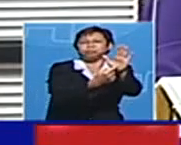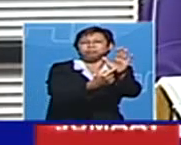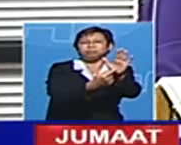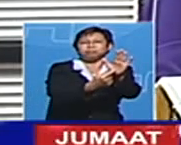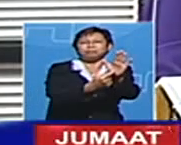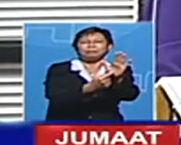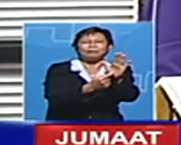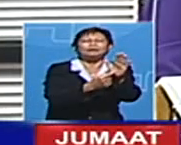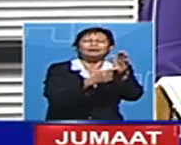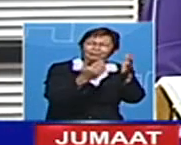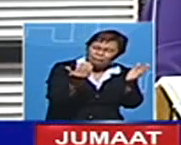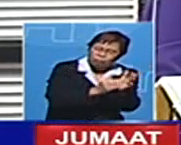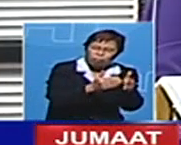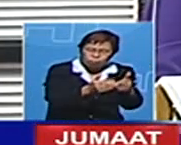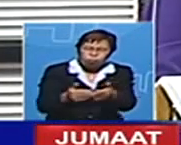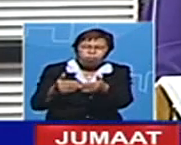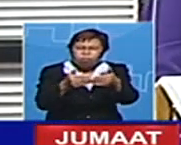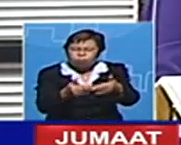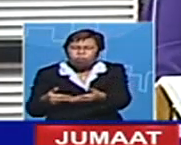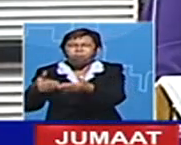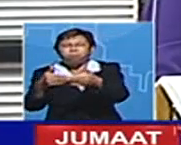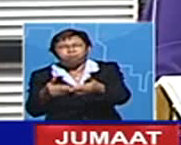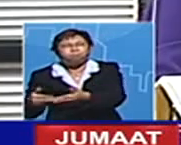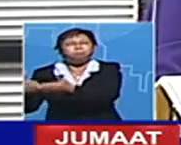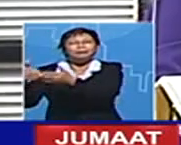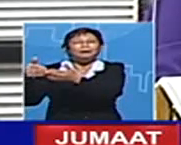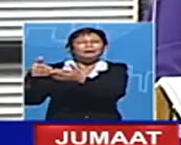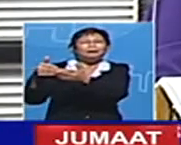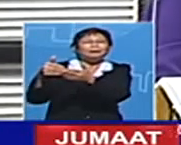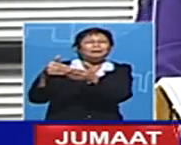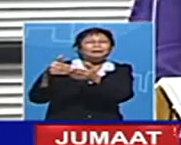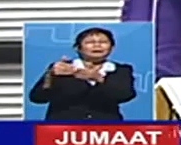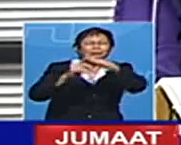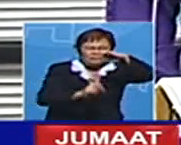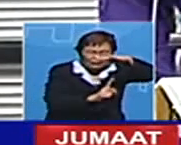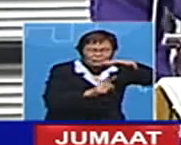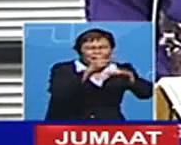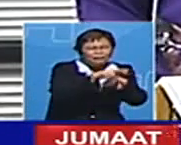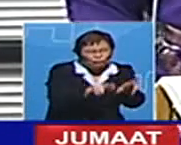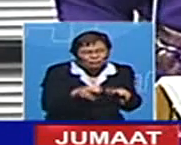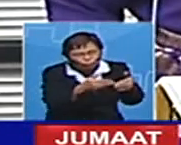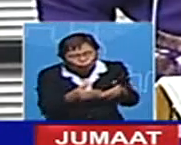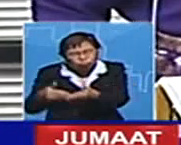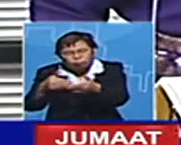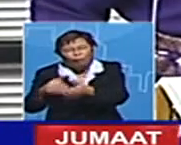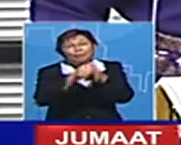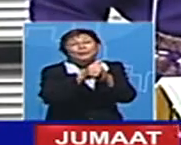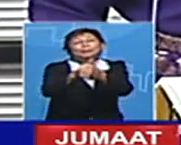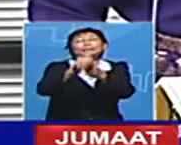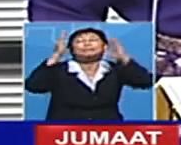temali sambung-menyambung serta sambung menyambung dasar serta perancangan pimpinan negara